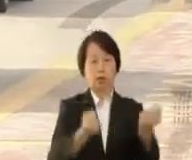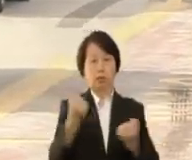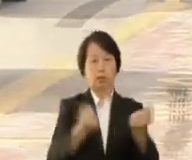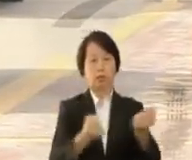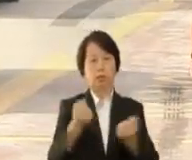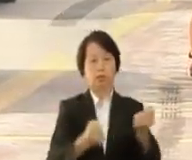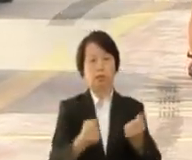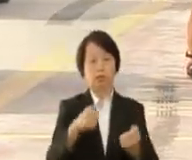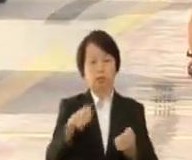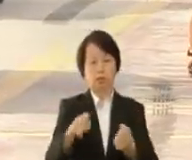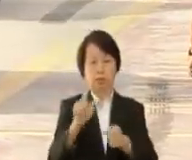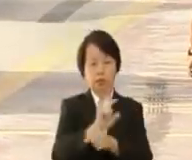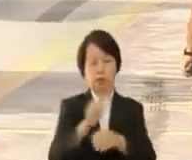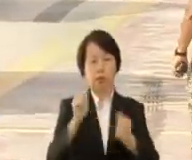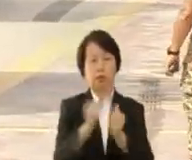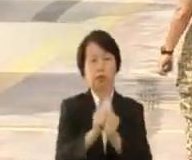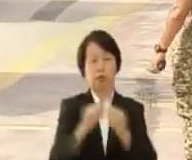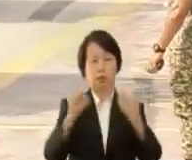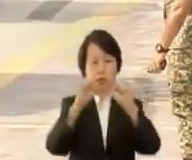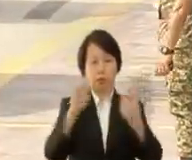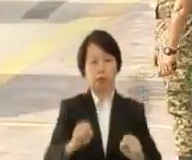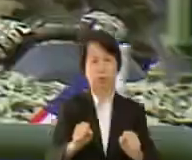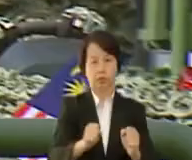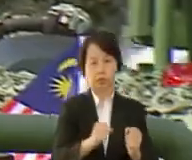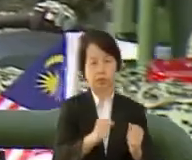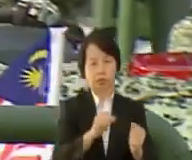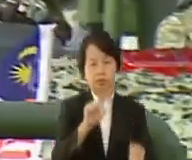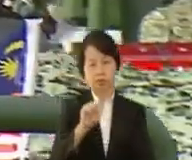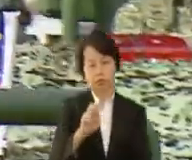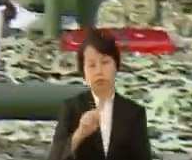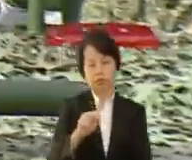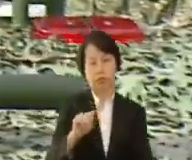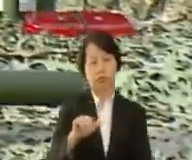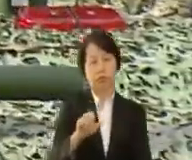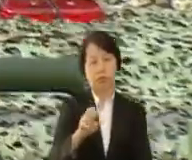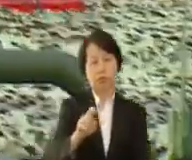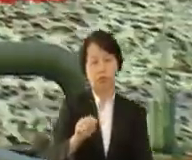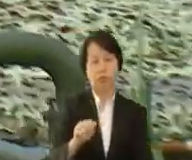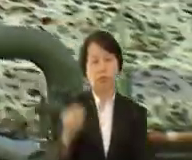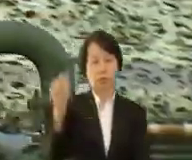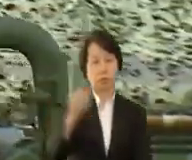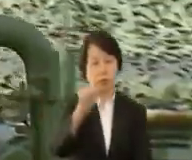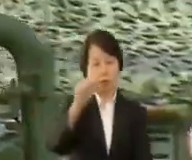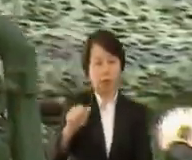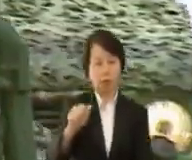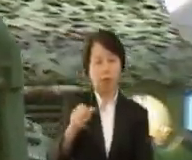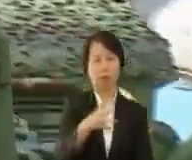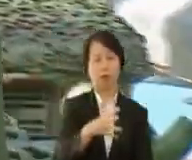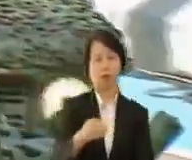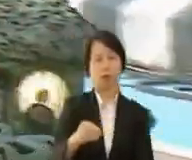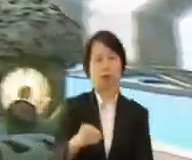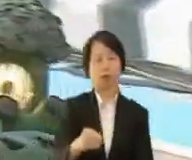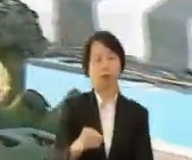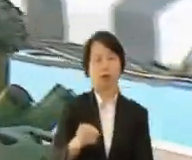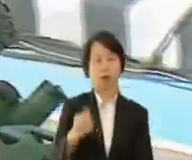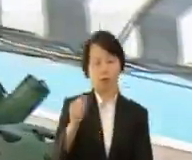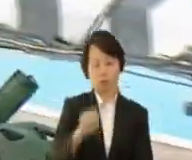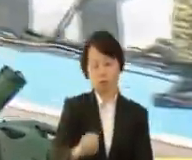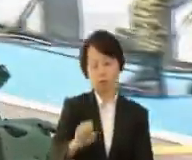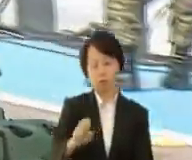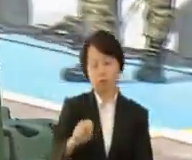G-Wagon yang dilengkapi dengan sistem persenjataan anti-tank guided weapon Mantis M dan